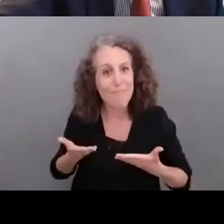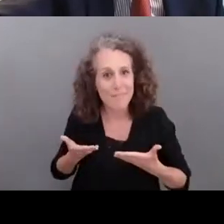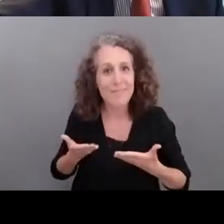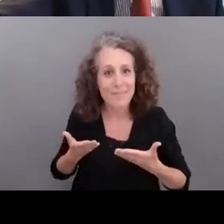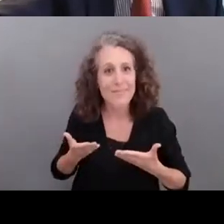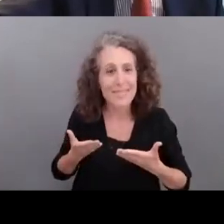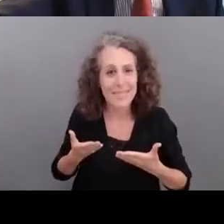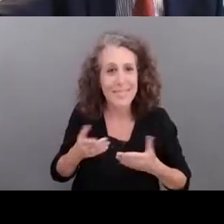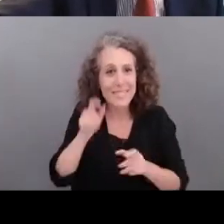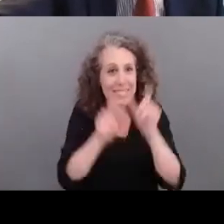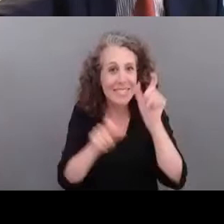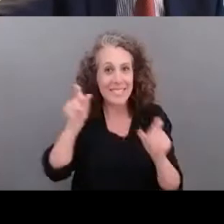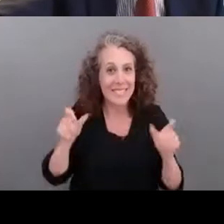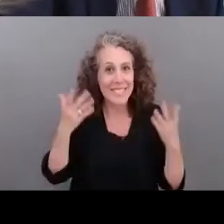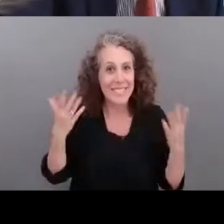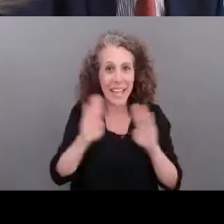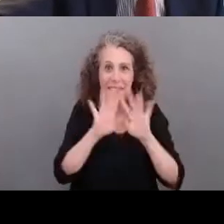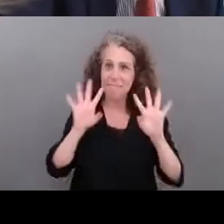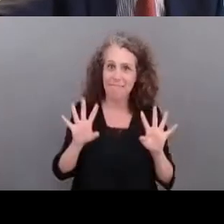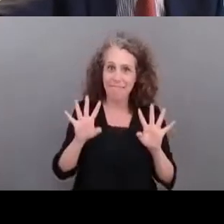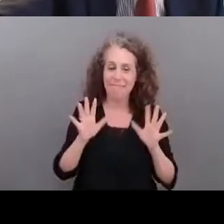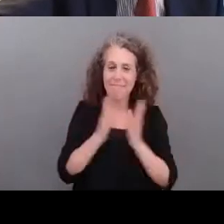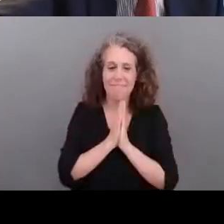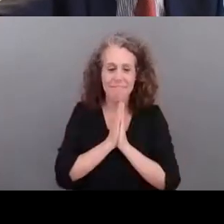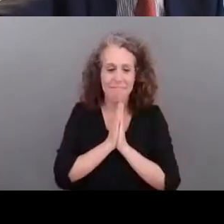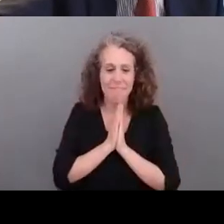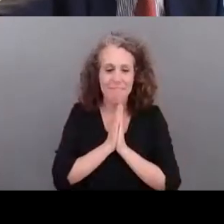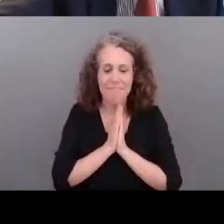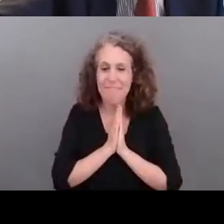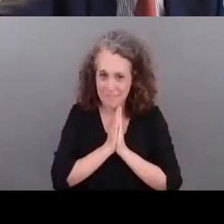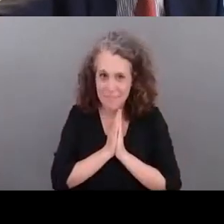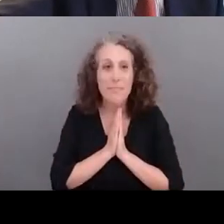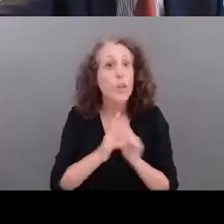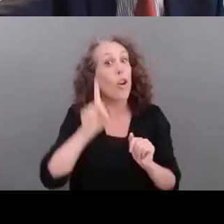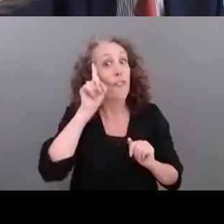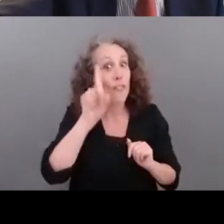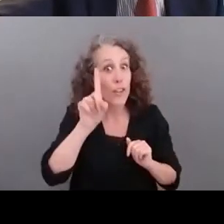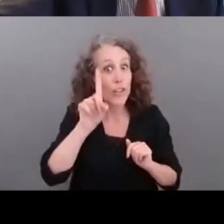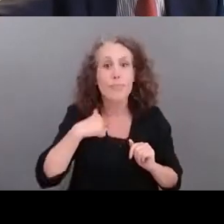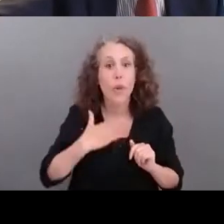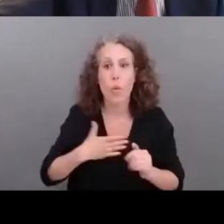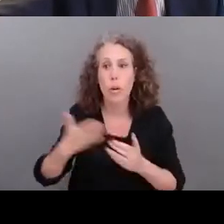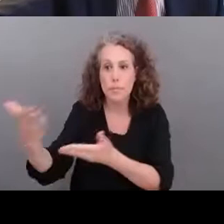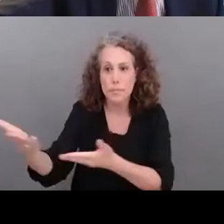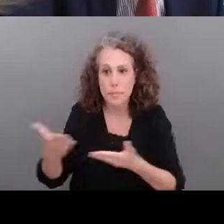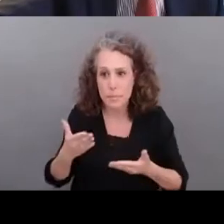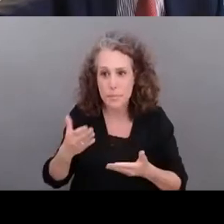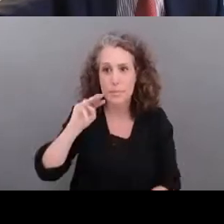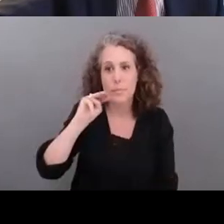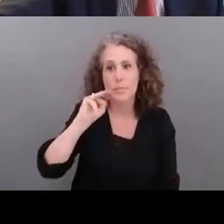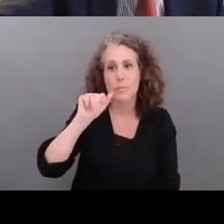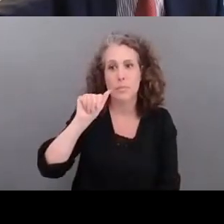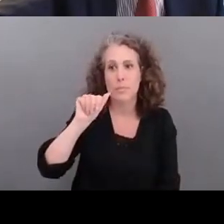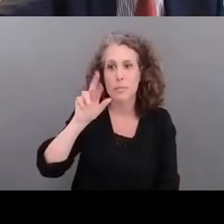Maintenant, je vais accueillir nos intervenants qui sont avec nous aujourd'hui. Tout d'abord,